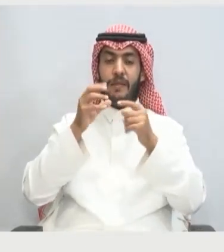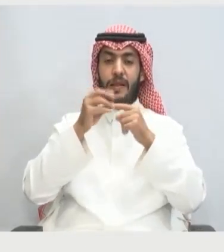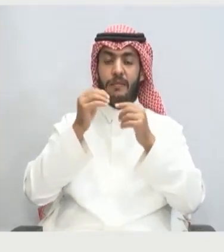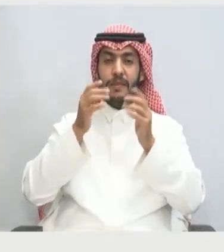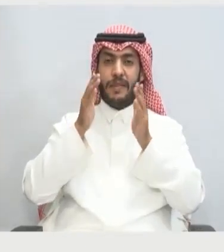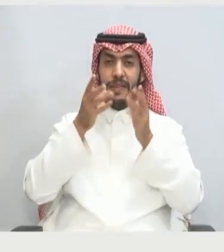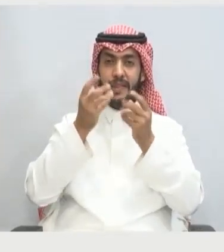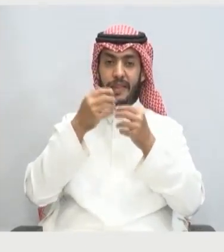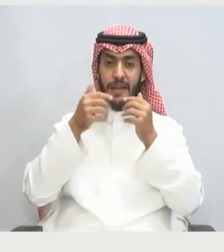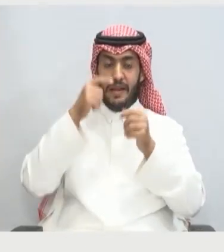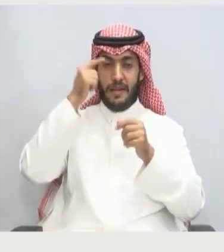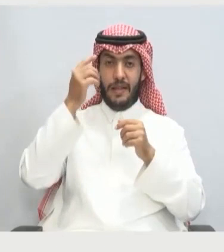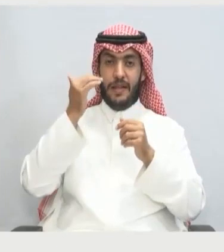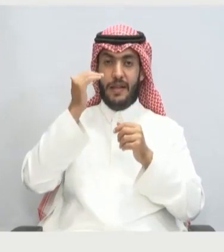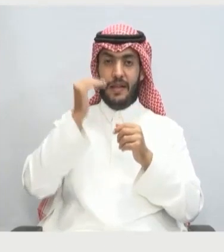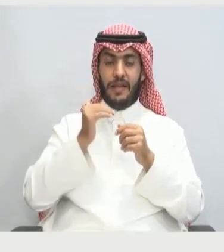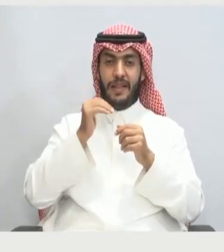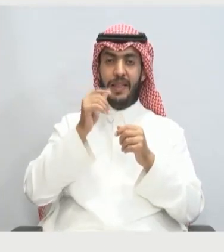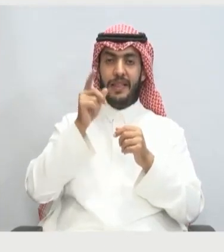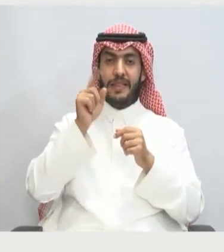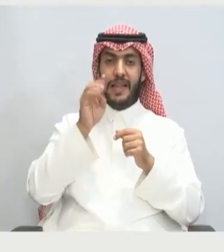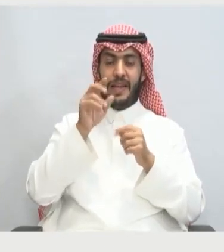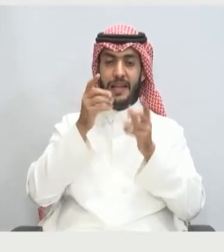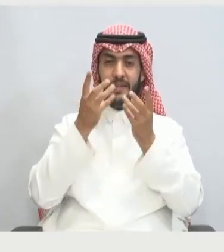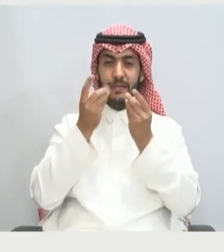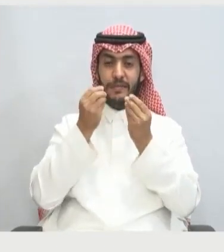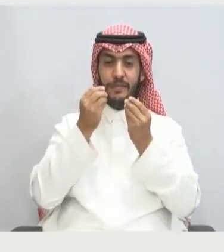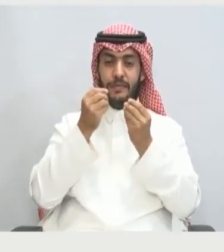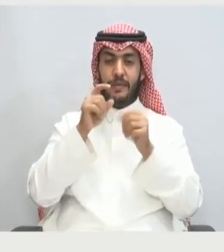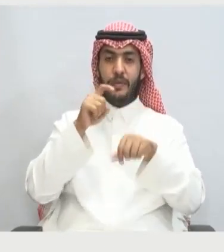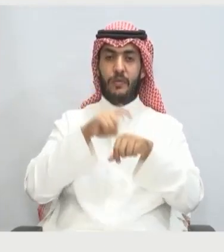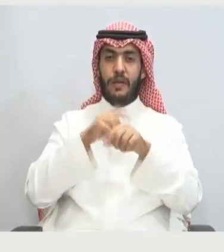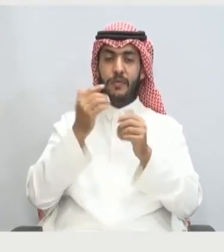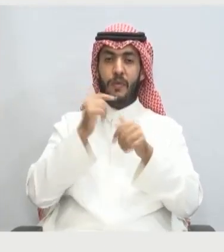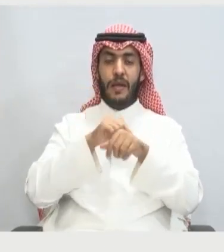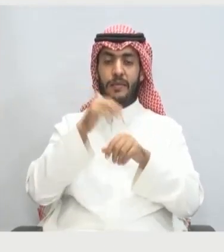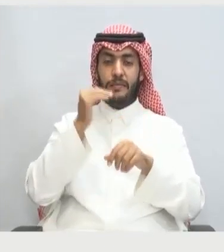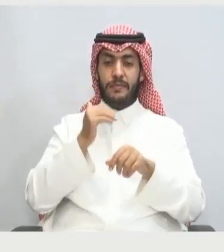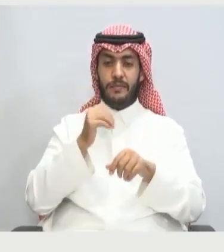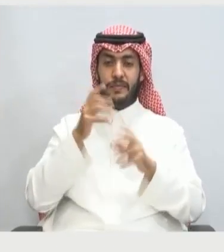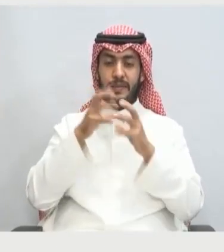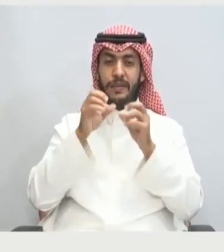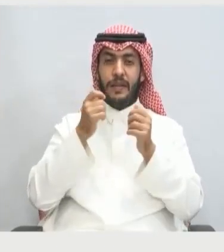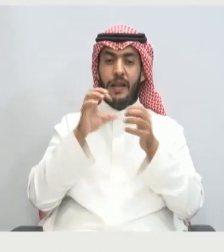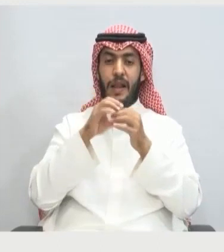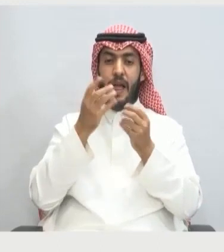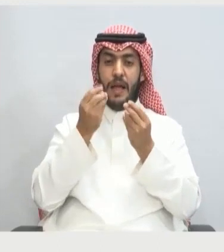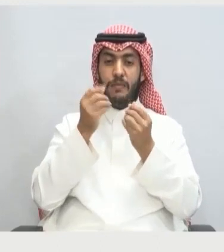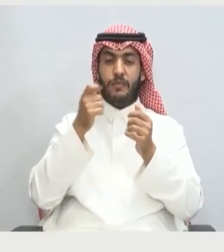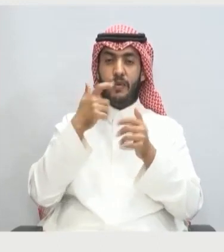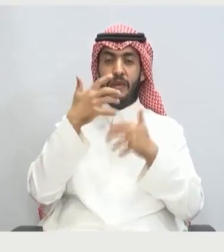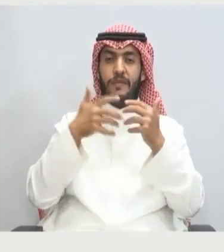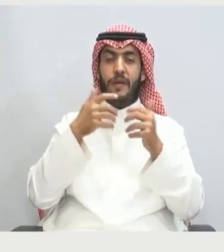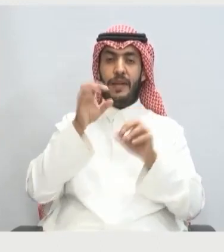لان كلما نقصنا في التركيز اعطاني زمن زمن التفاعل اقل استنتج العلاقه بين تركيز الحمض